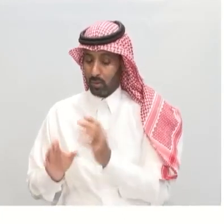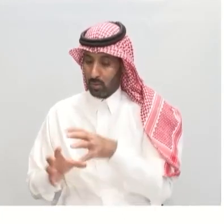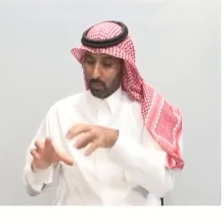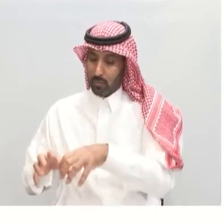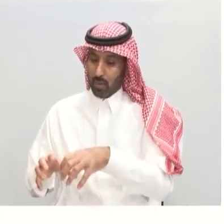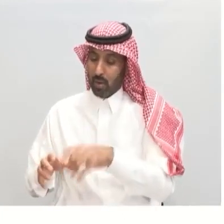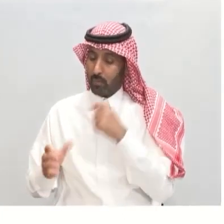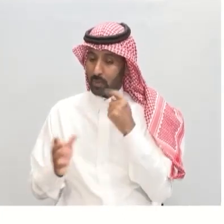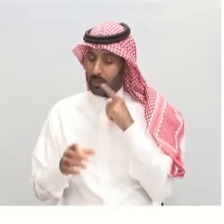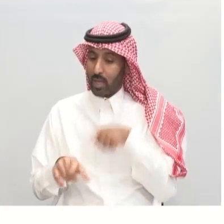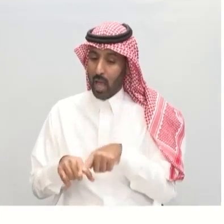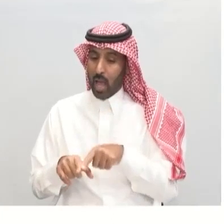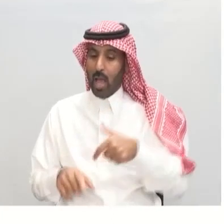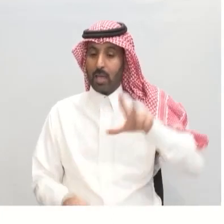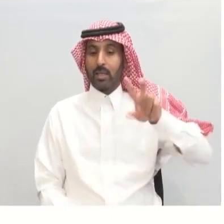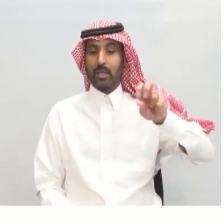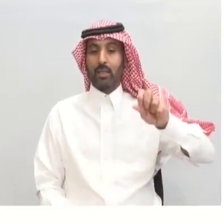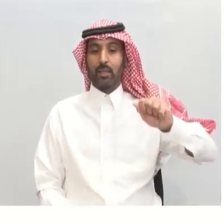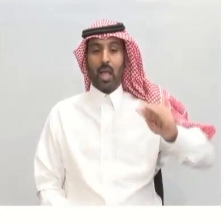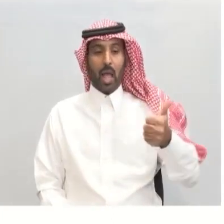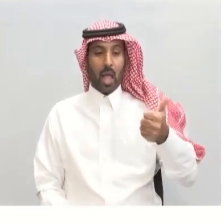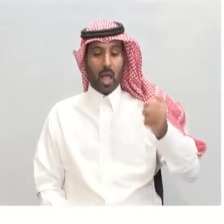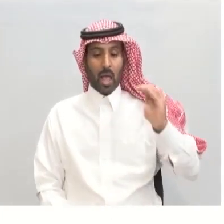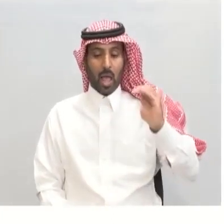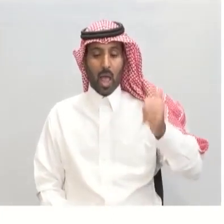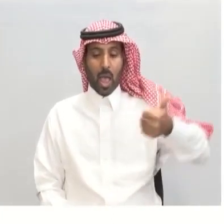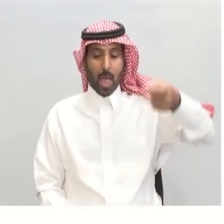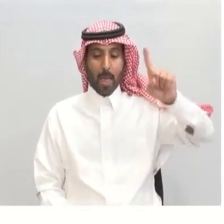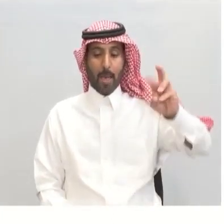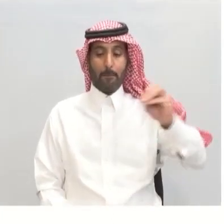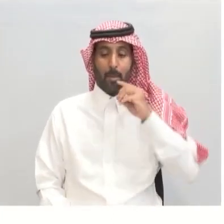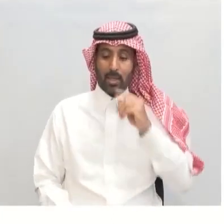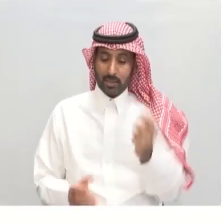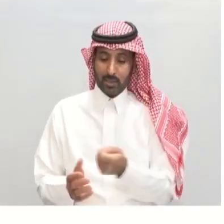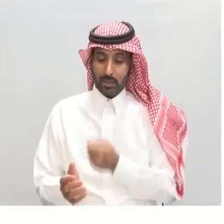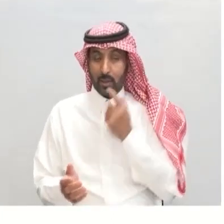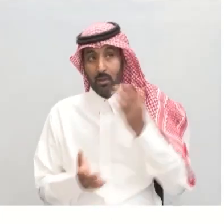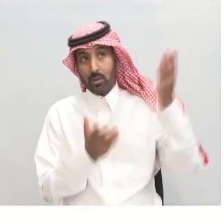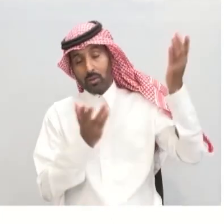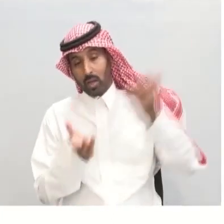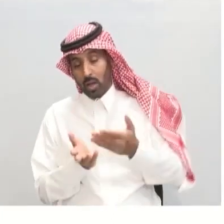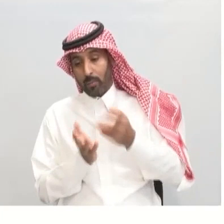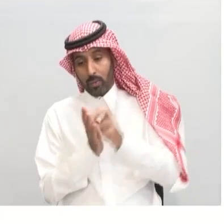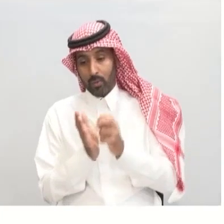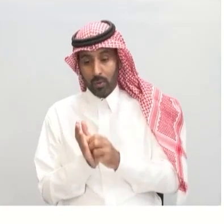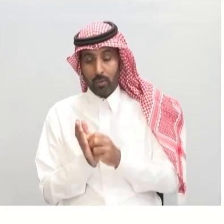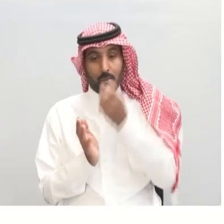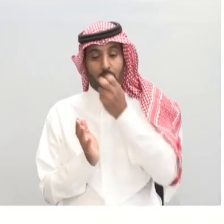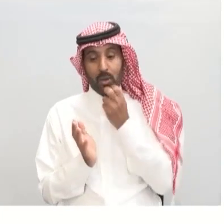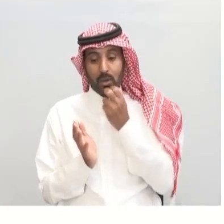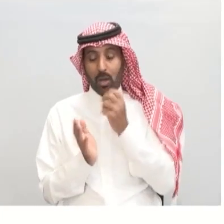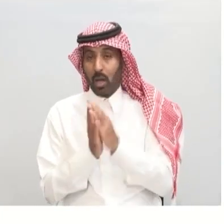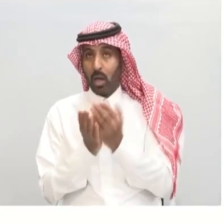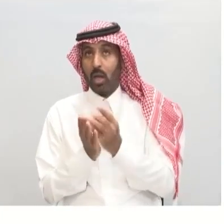الصحابه لكتابه ما ينزل عليه من القران الكريم وهم كتاب الوحي وكانوا من